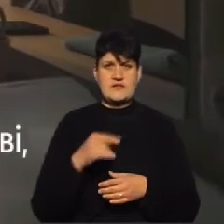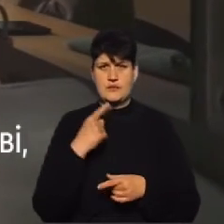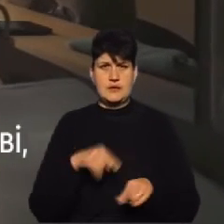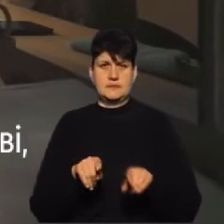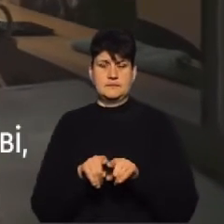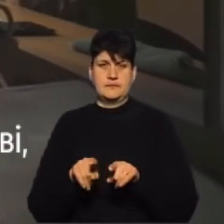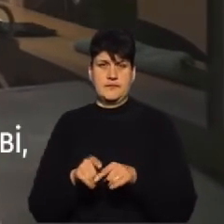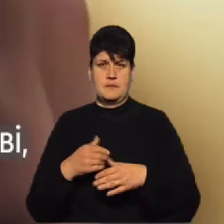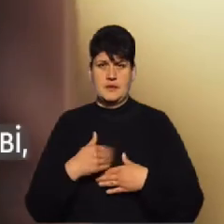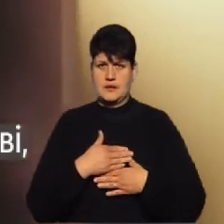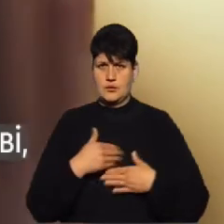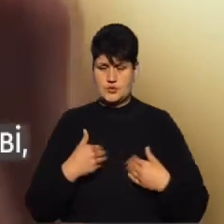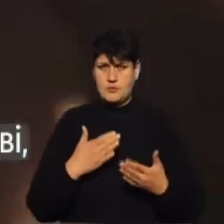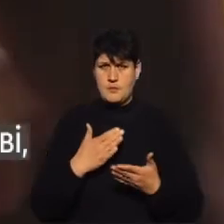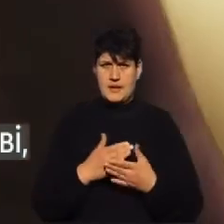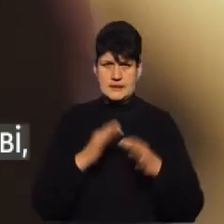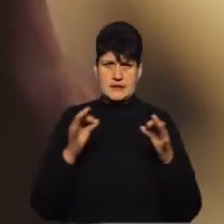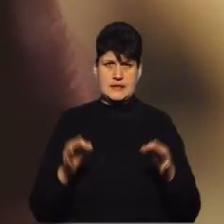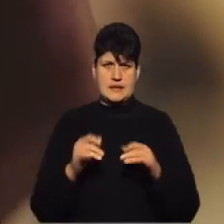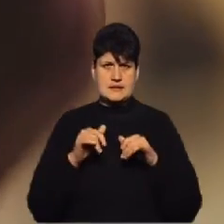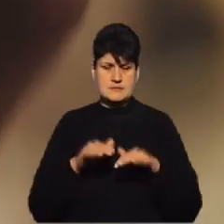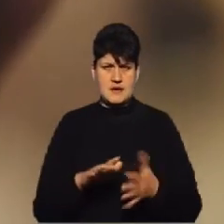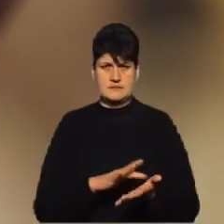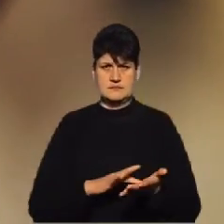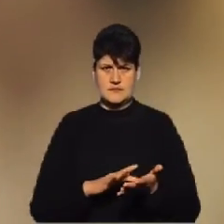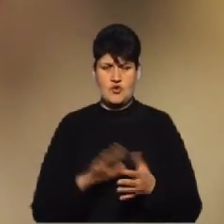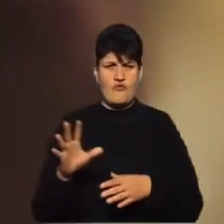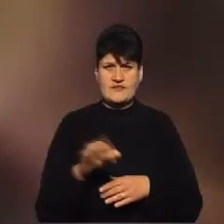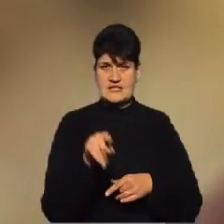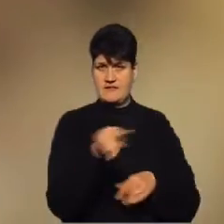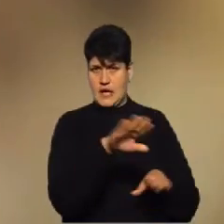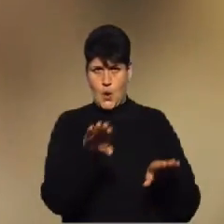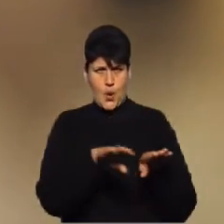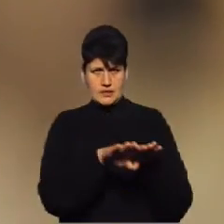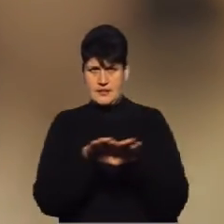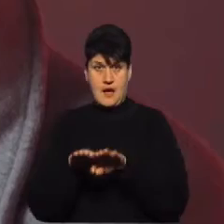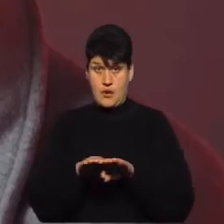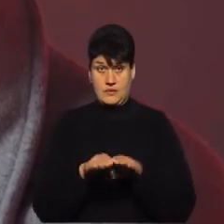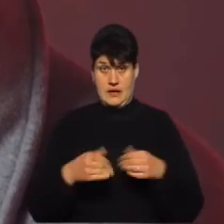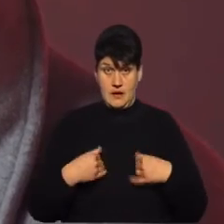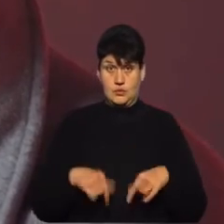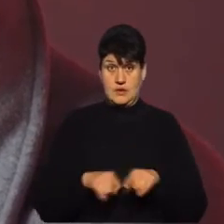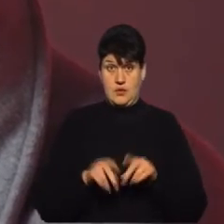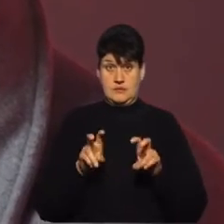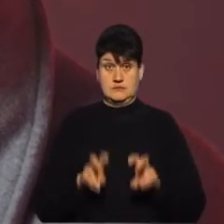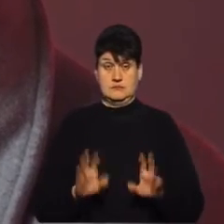ніяких справ з ромами, що всі ви однакові. І я такий самий сиджу. В той момент